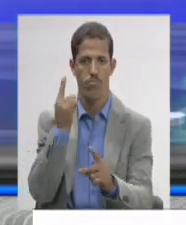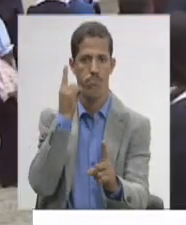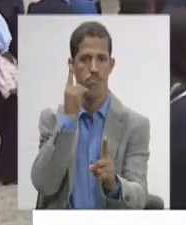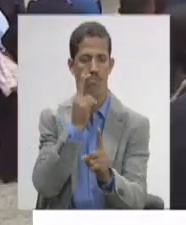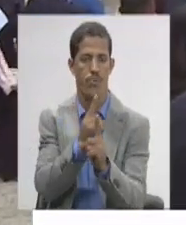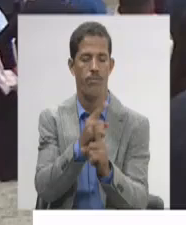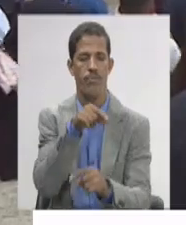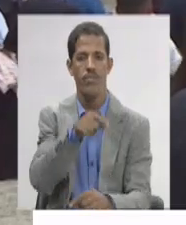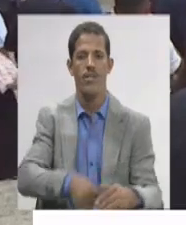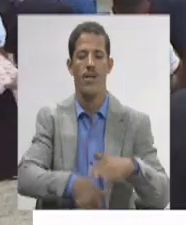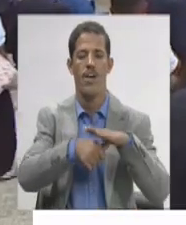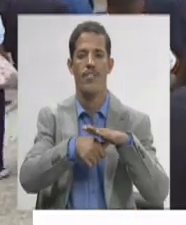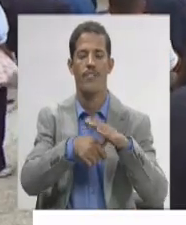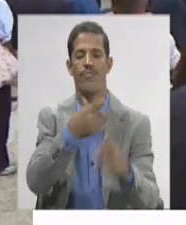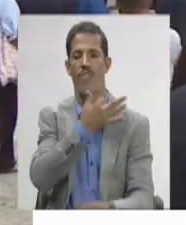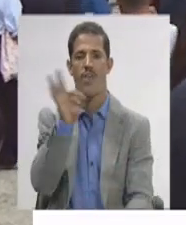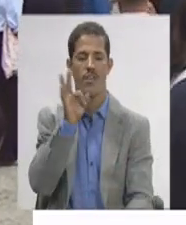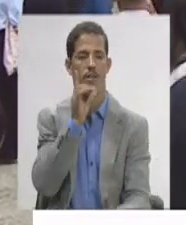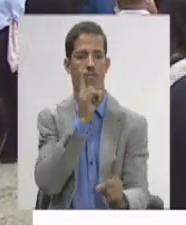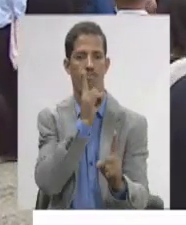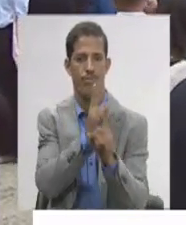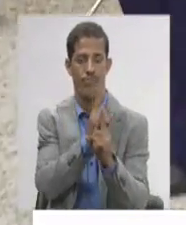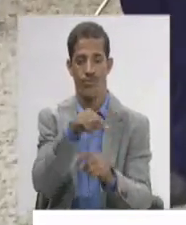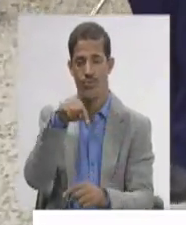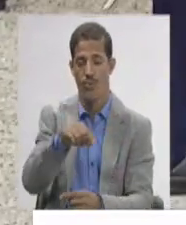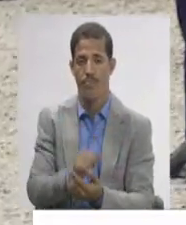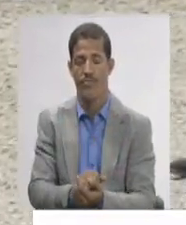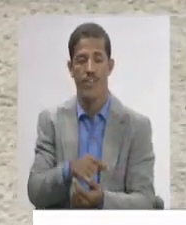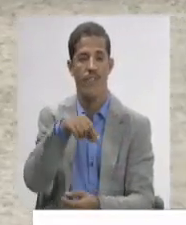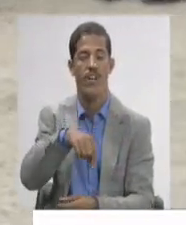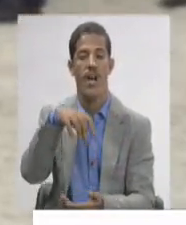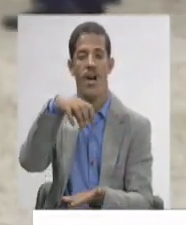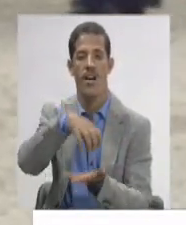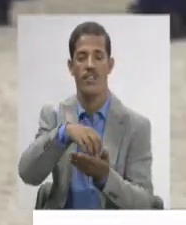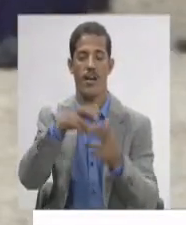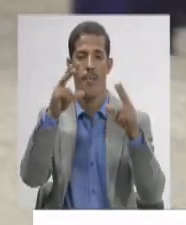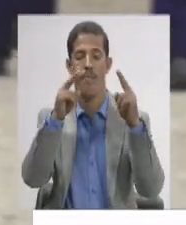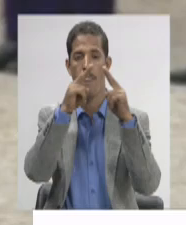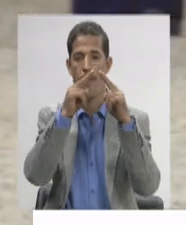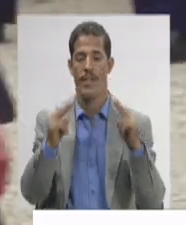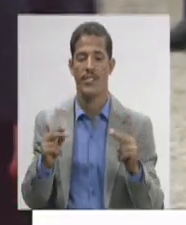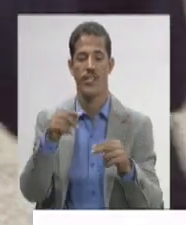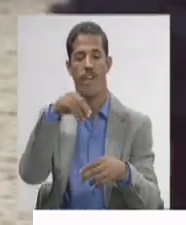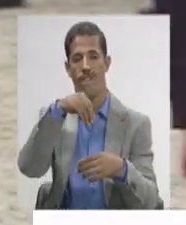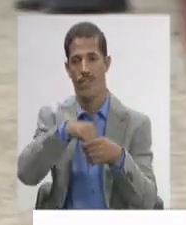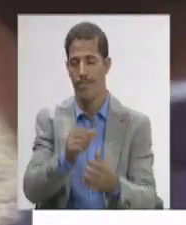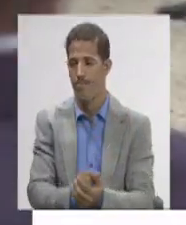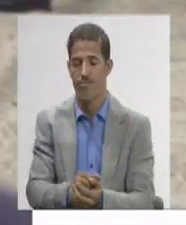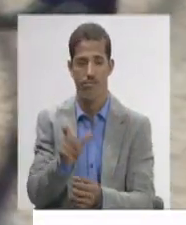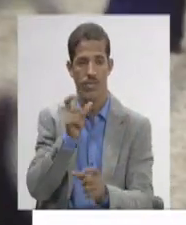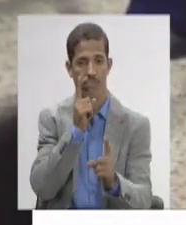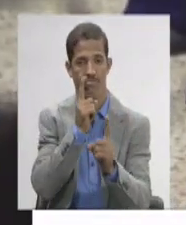السيد محمد وشيخ الغزواني رئيس الاتحاد الافريقي اليوم بقصر اليزيه في باريس فخامه الرئيس الفرنسي السيد ايمانويل